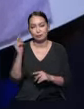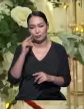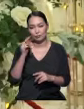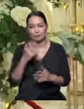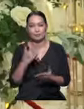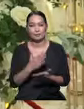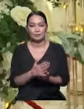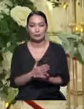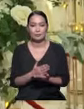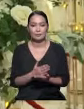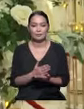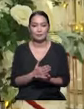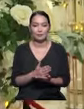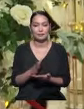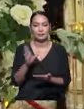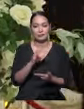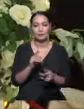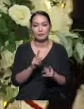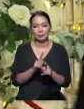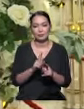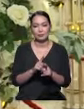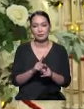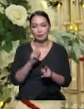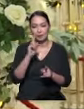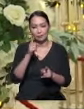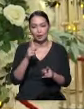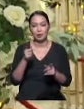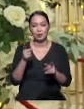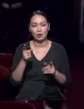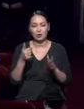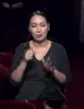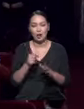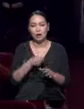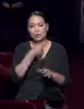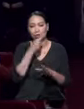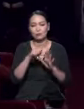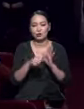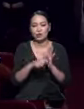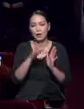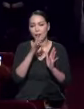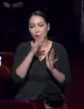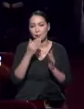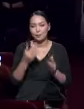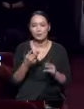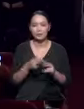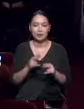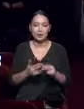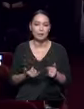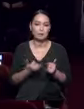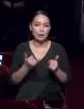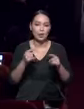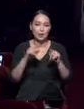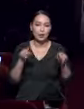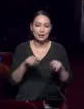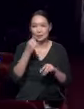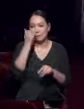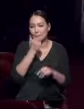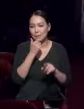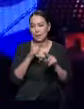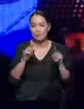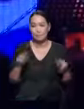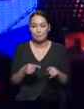школе. Полтора годика нет. Старшим 16. Также в этот день почетными грамотами и благодарственными письмами